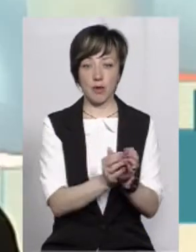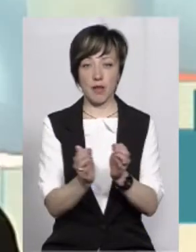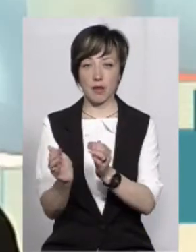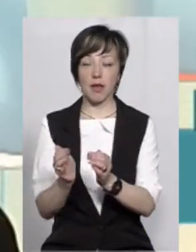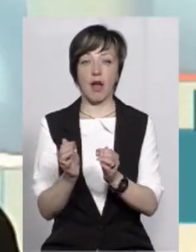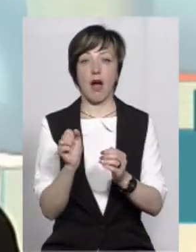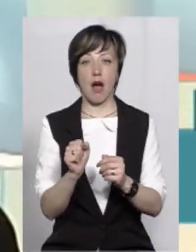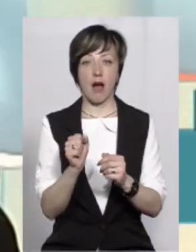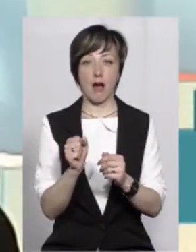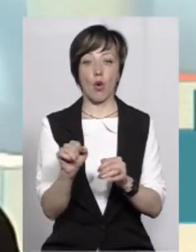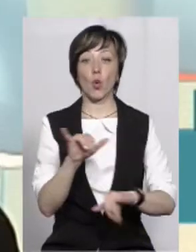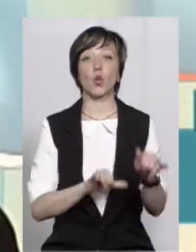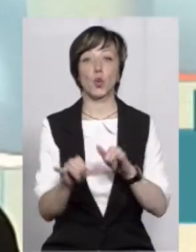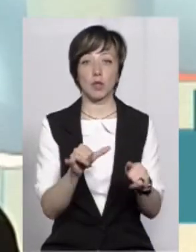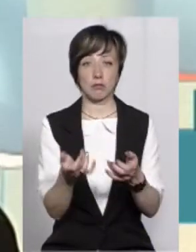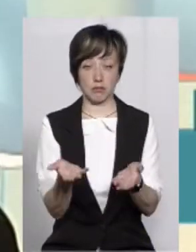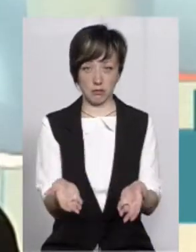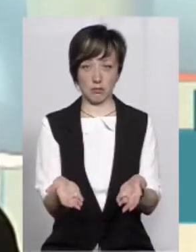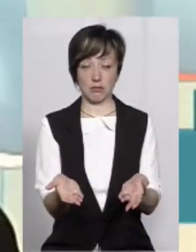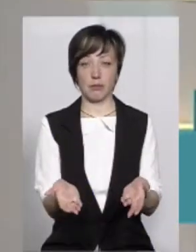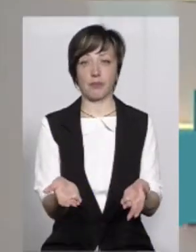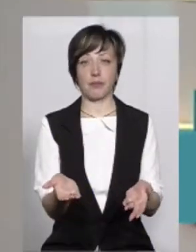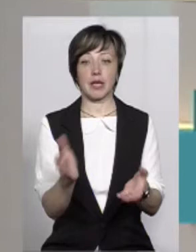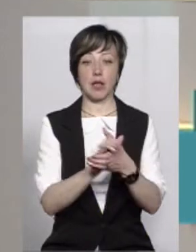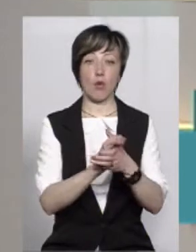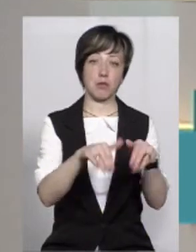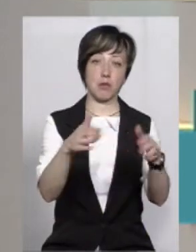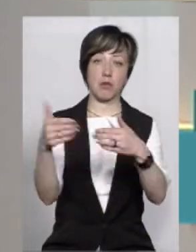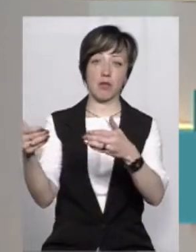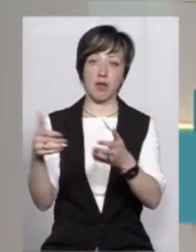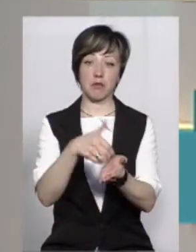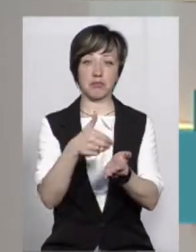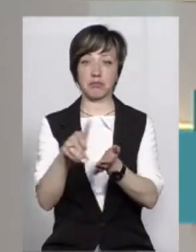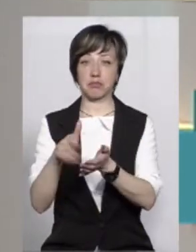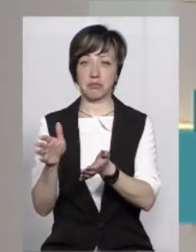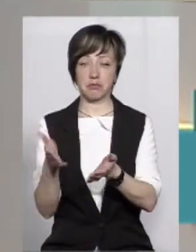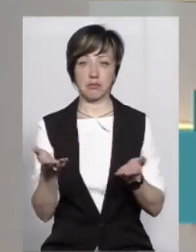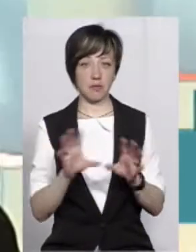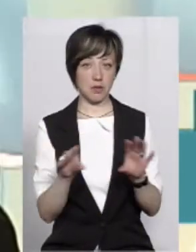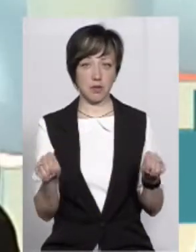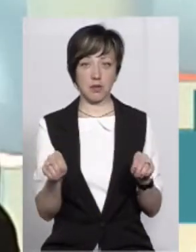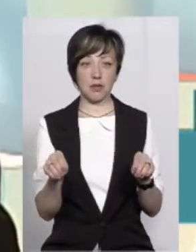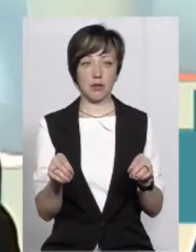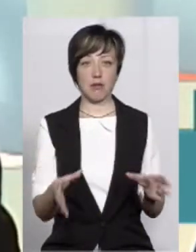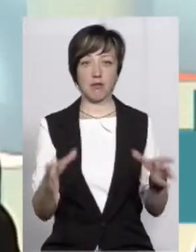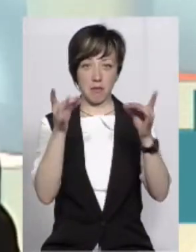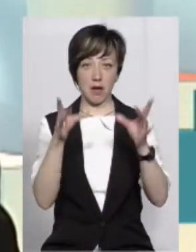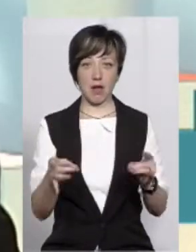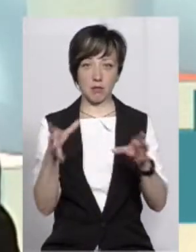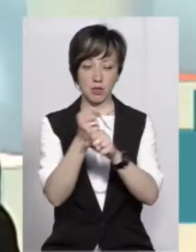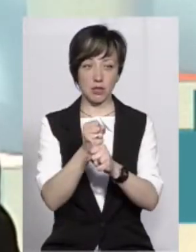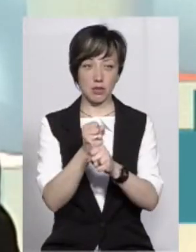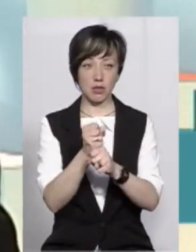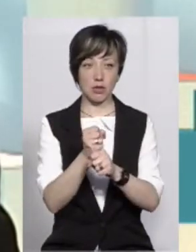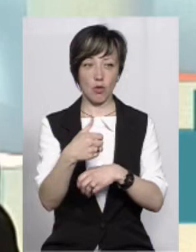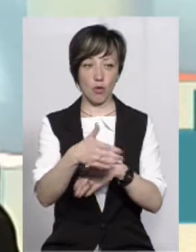котеняток привела. А куди їх подіти? Знайомі запропонували, знайомі не взяли. Взяли в кульочок, взяли в